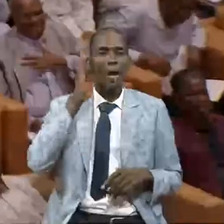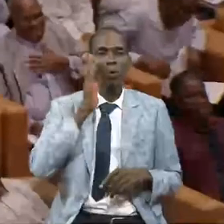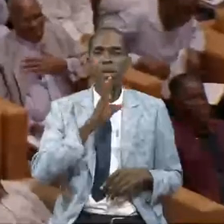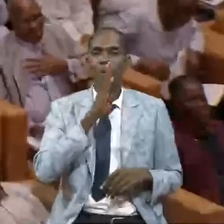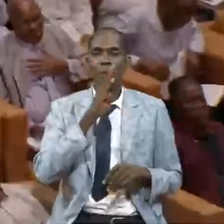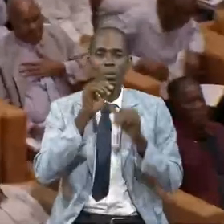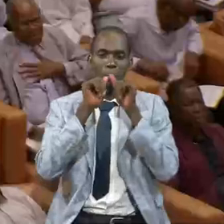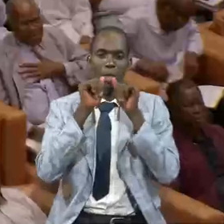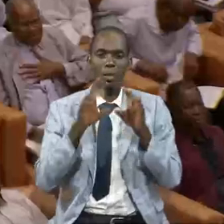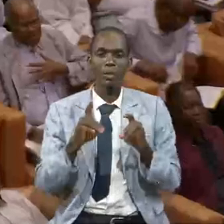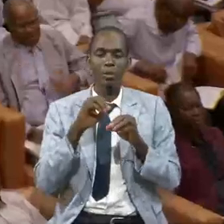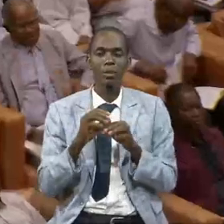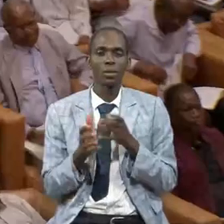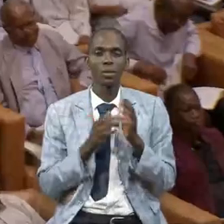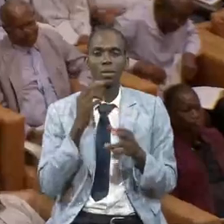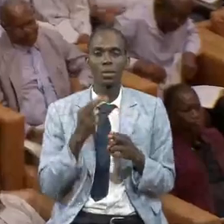serai béni.